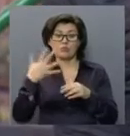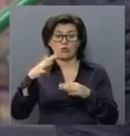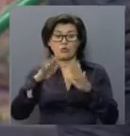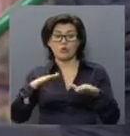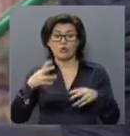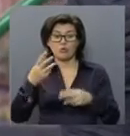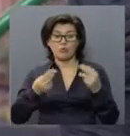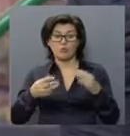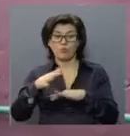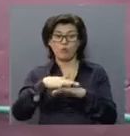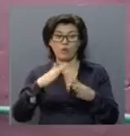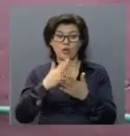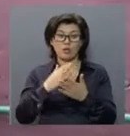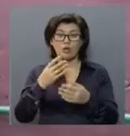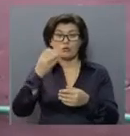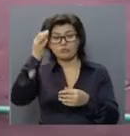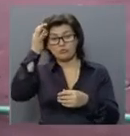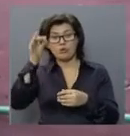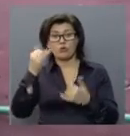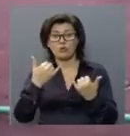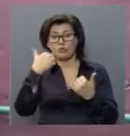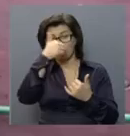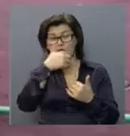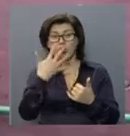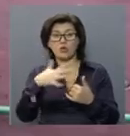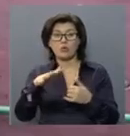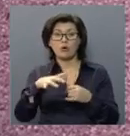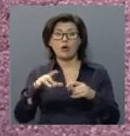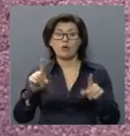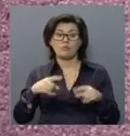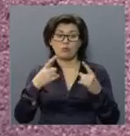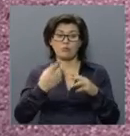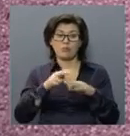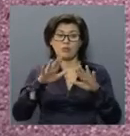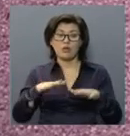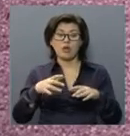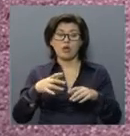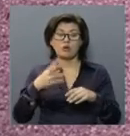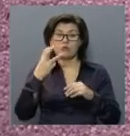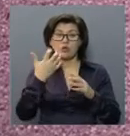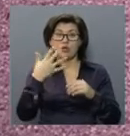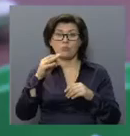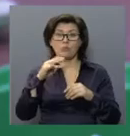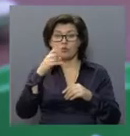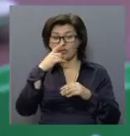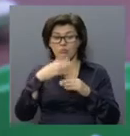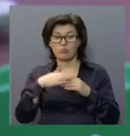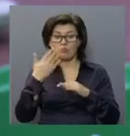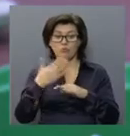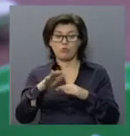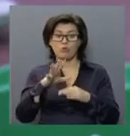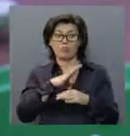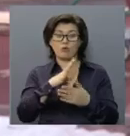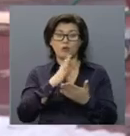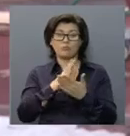балалар алаңының бірі. Естеріңізде болса, осы жылы 50 ауланы абаттандыруға жергілікті қазына 350 миллион теңге бөлген болатын.